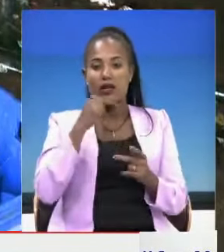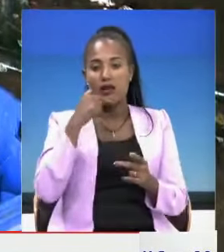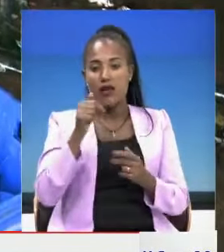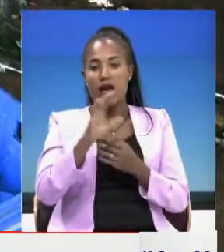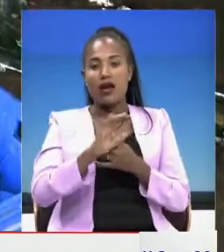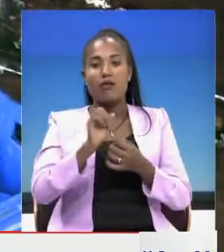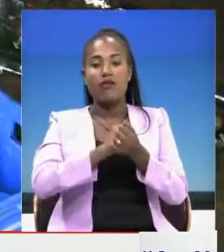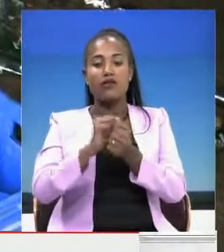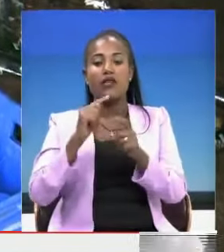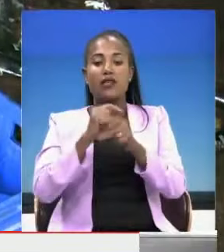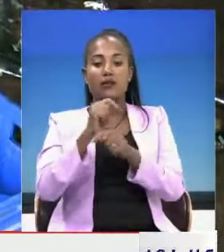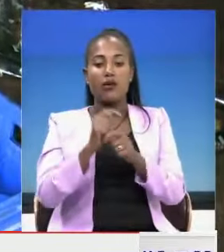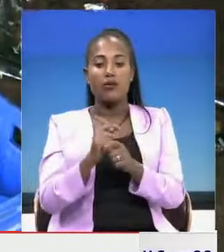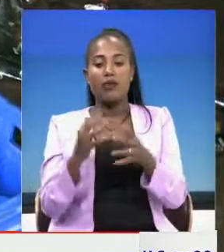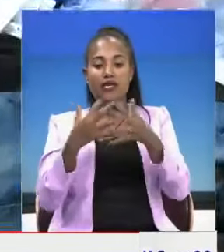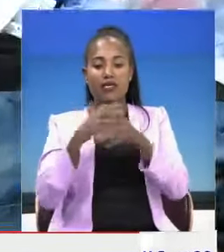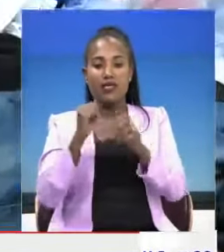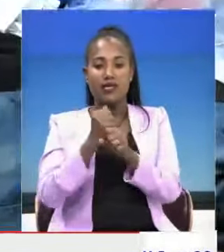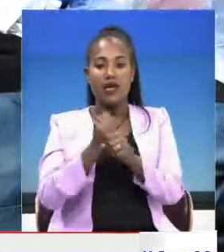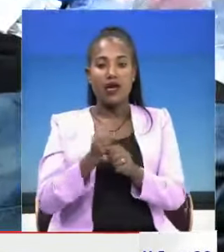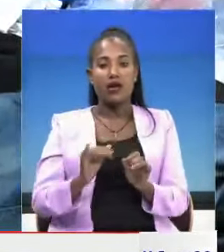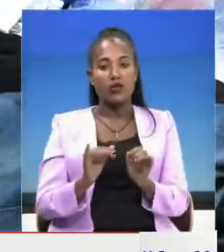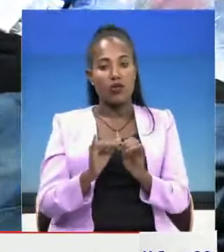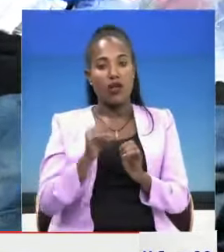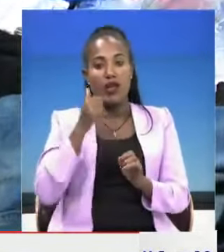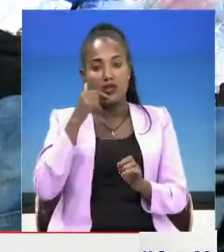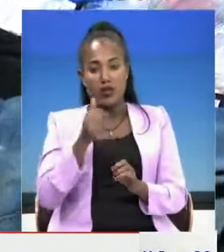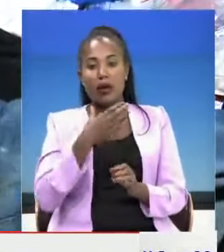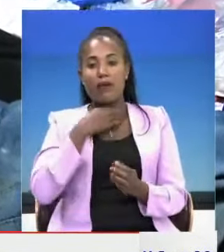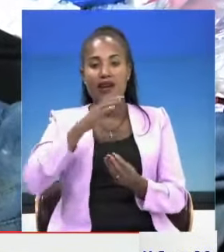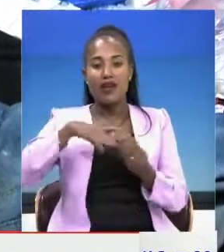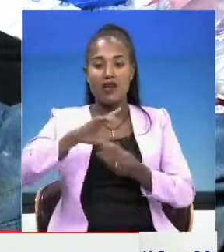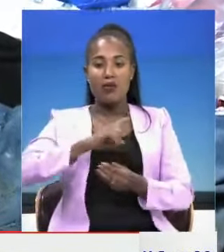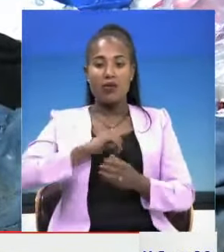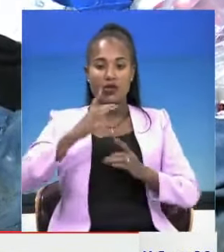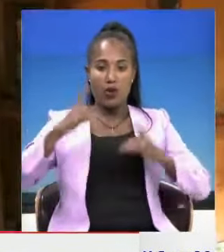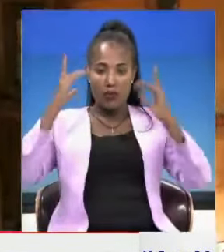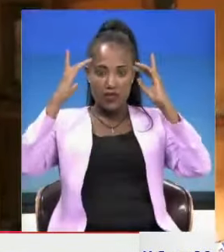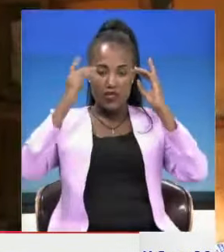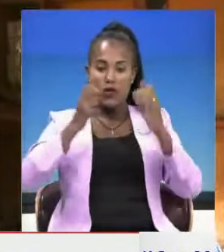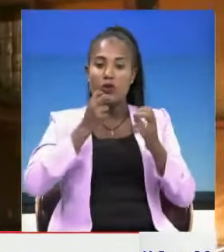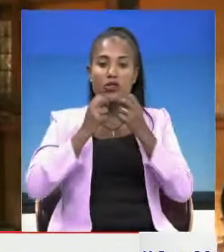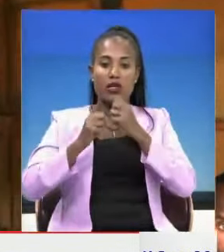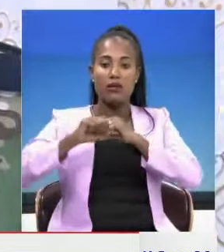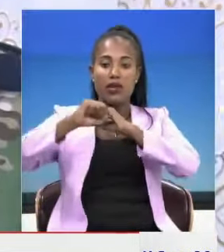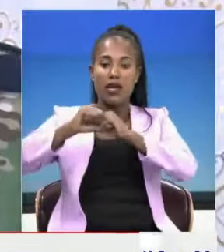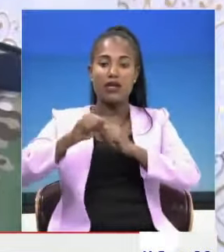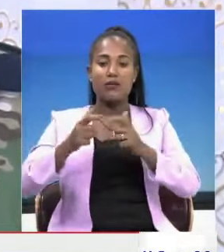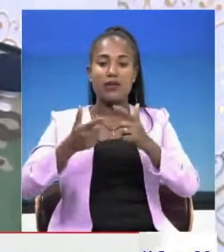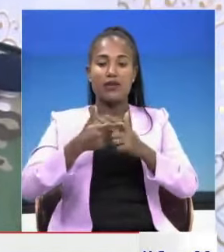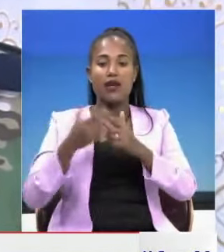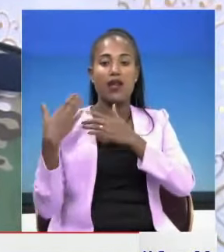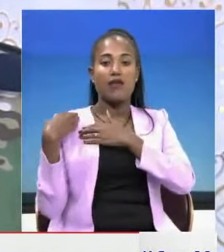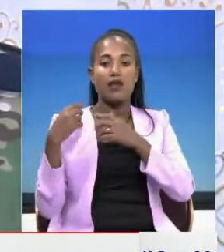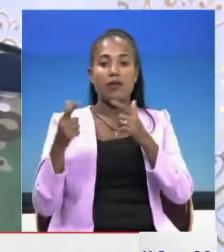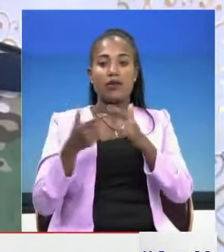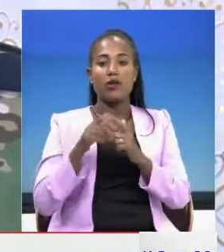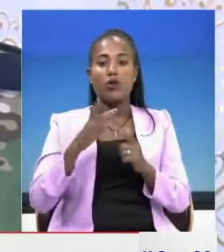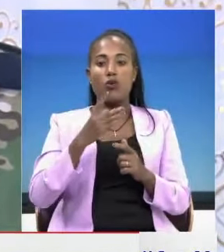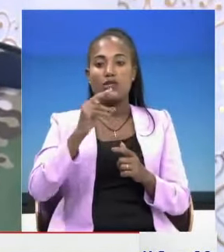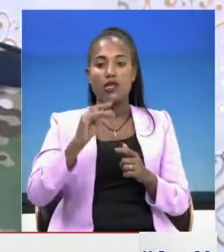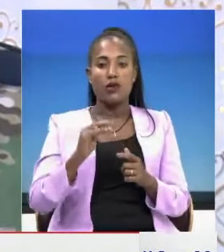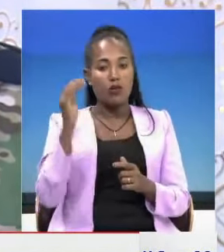ሀገር የማፈራረስ ተግባሩን በቅንጅት እየሰራ ቀጥሎበታል ሲሉ የአማራ ክልል ፖሊስ ኮሚሽን የወንጀል መከላከል ምክትል ዘርፍ ኃላፊ ምክትል